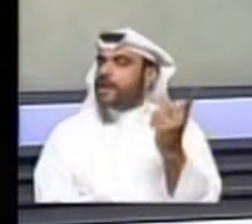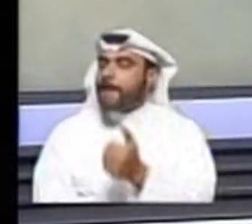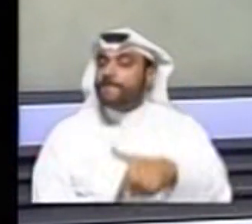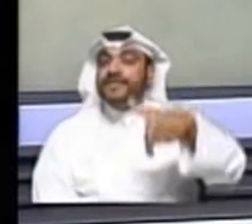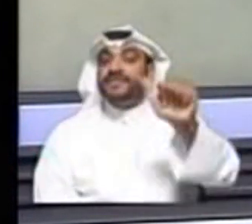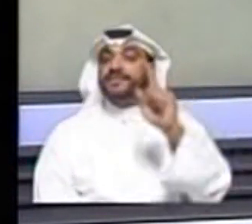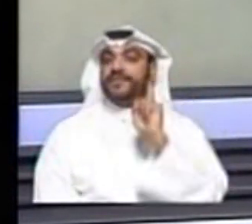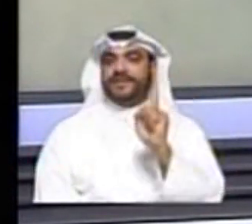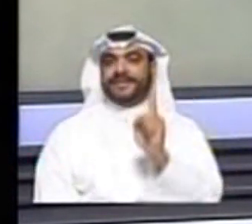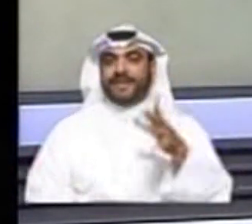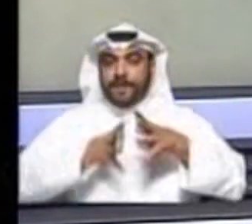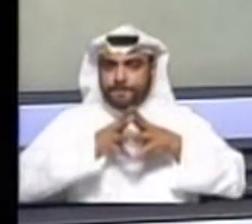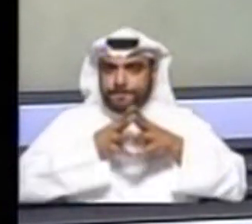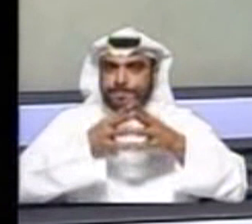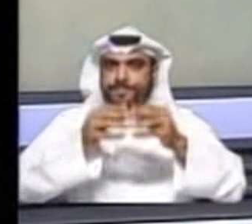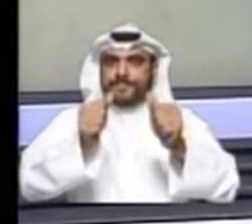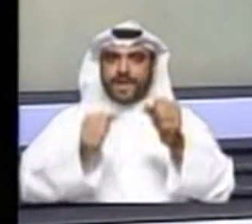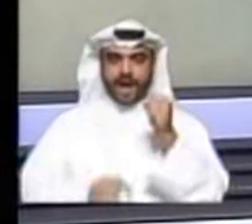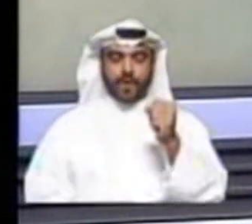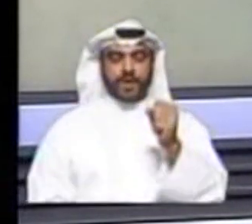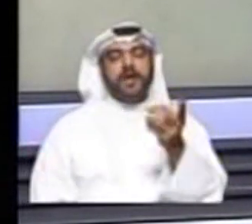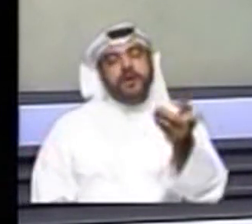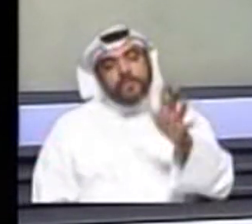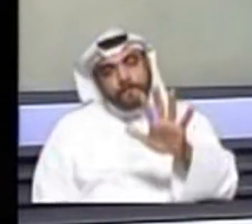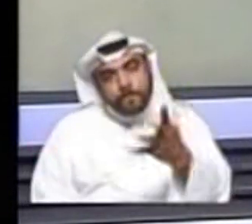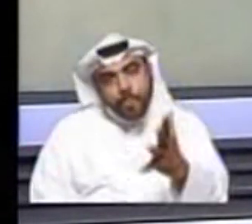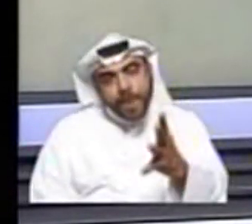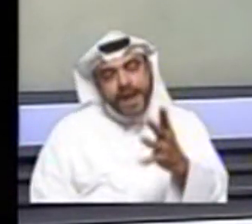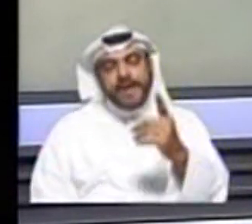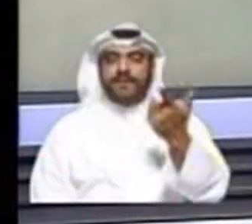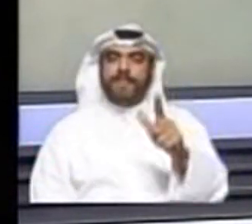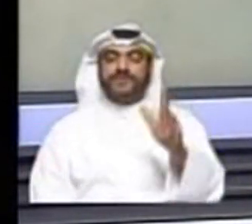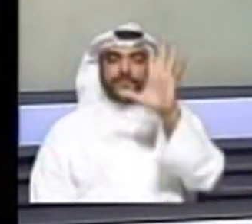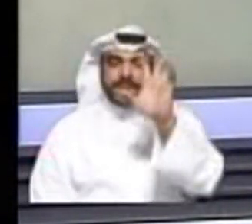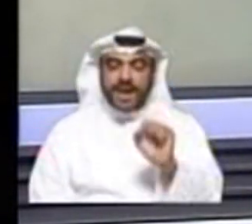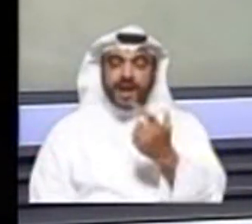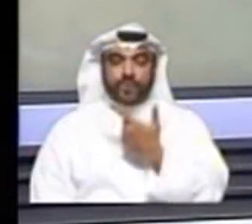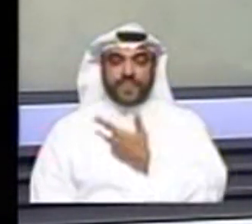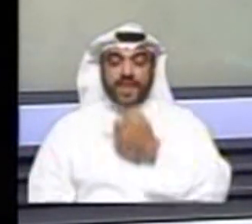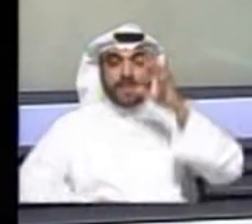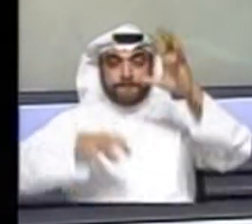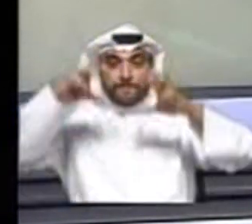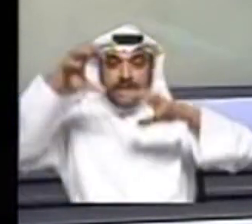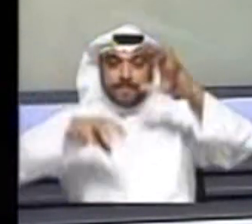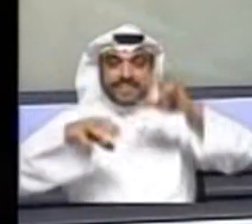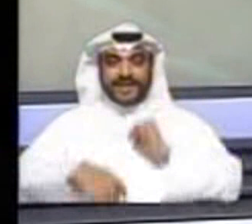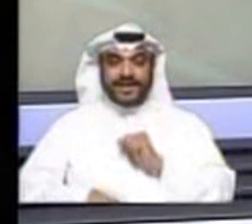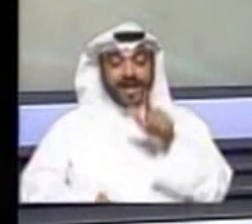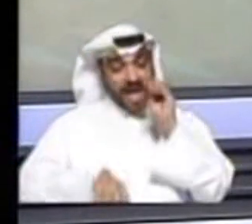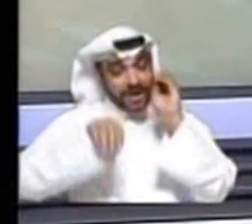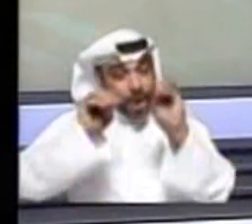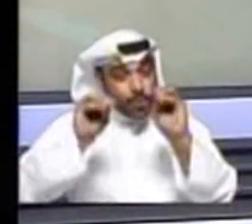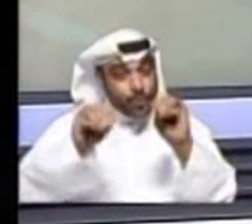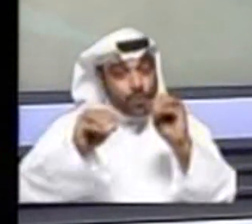واردة خفيفة متفرقة وقد تكون رعدية أحيانا على بعض المناطق. ونذكركم أعزائي المشاهدين أن لازلنا في فترة سباق السرايات،